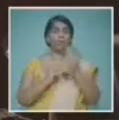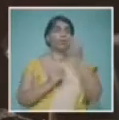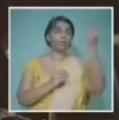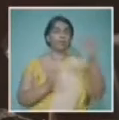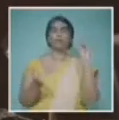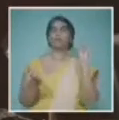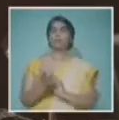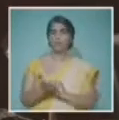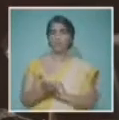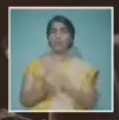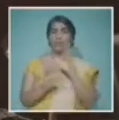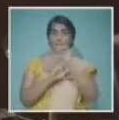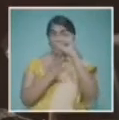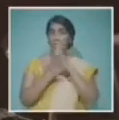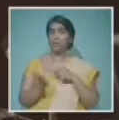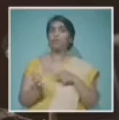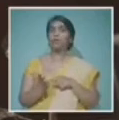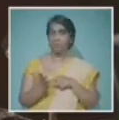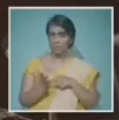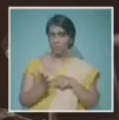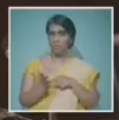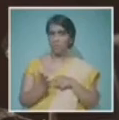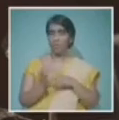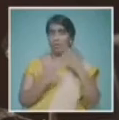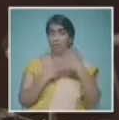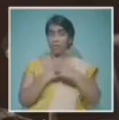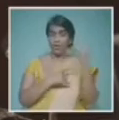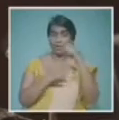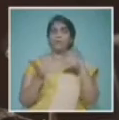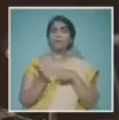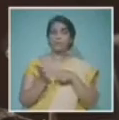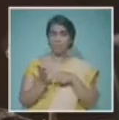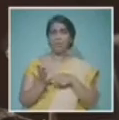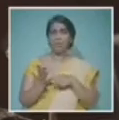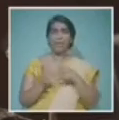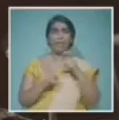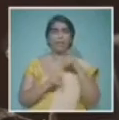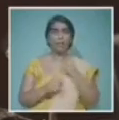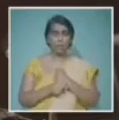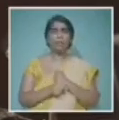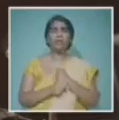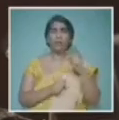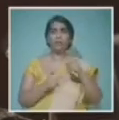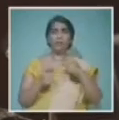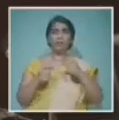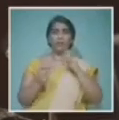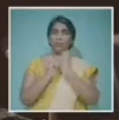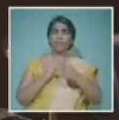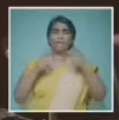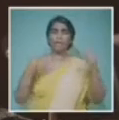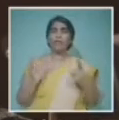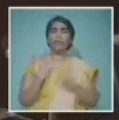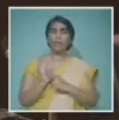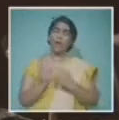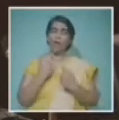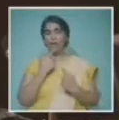දුන්නා. ඒක 19 වෙනි සංශෝධනයේ මුල් පිටපත මුල් පිටපතේ තිබුණා. ඒ වෙලාවේ දිනස් ගුණවර්ධන මේ පැත්තෙන් නම් ඒ සංශෝධනයට විරුද්ධ වුණා. විජේදාස රාජපක්ෂ